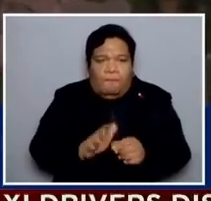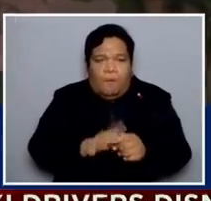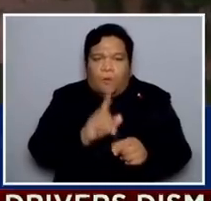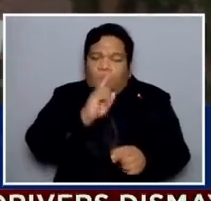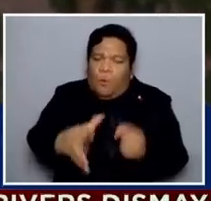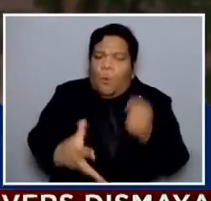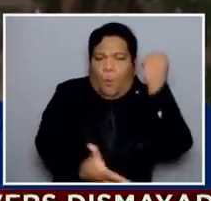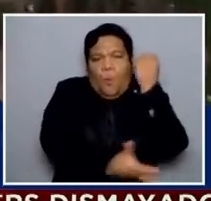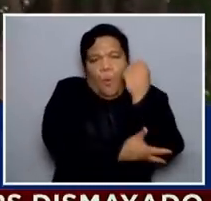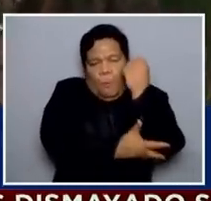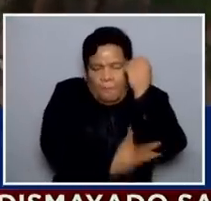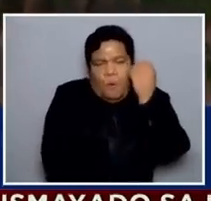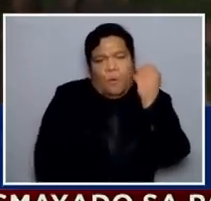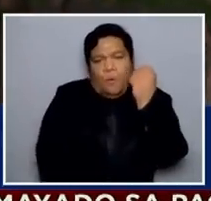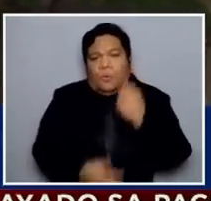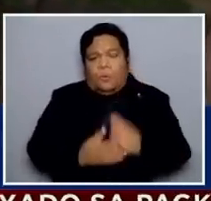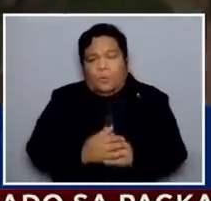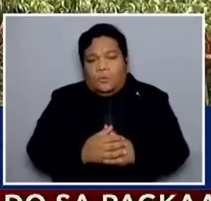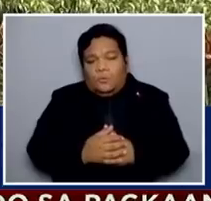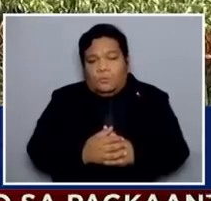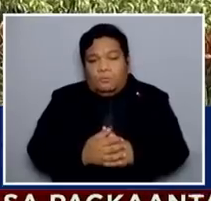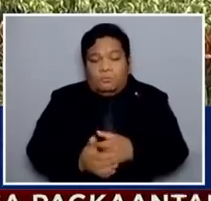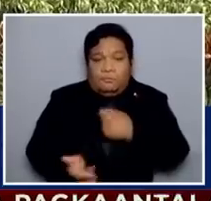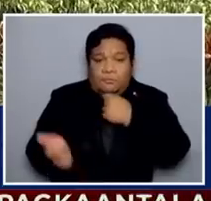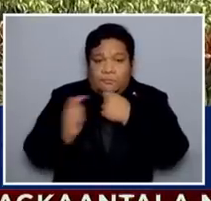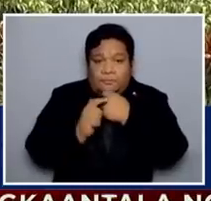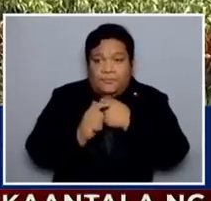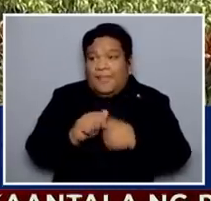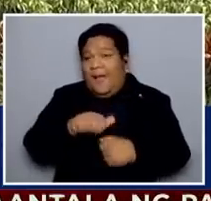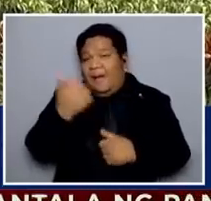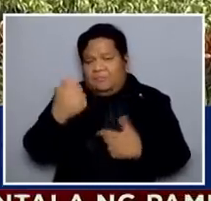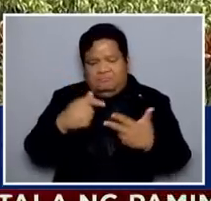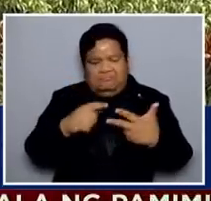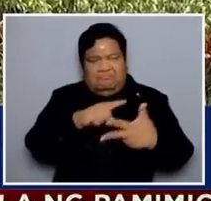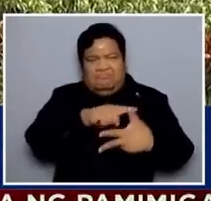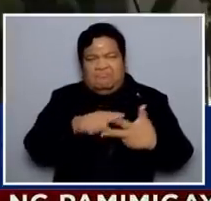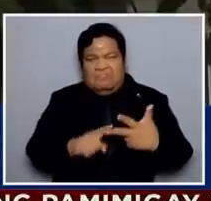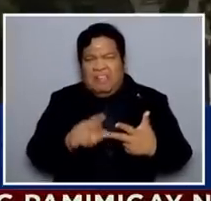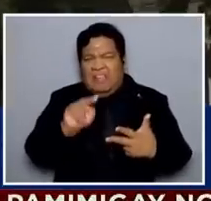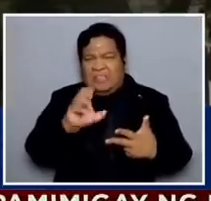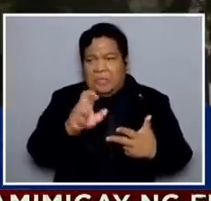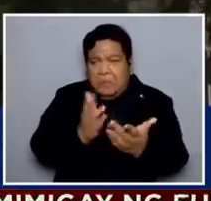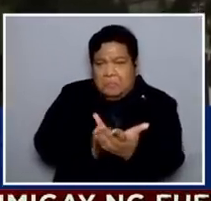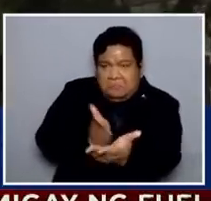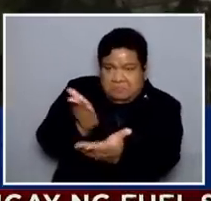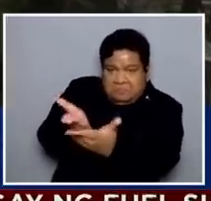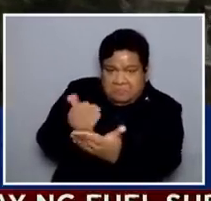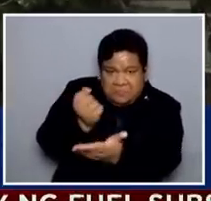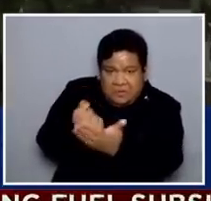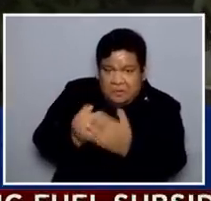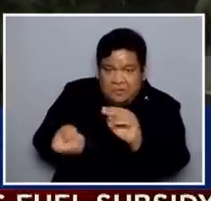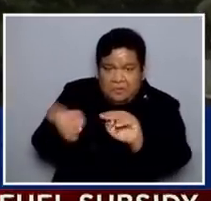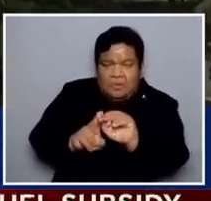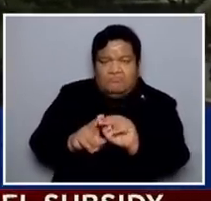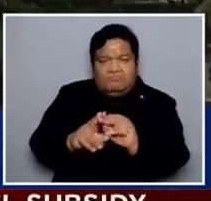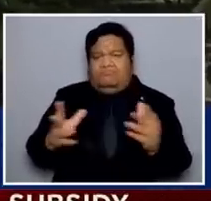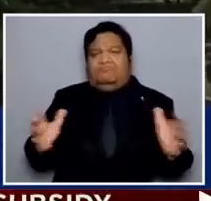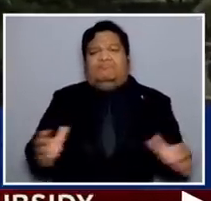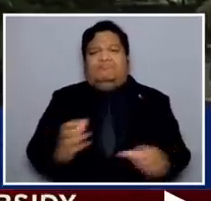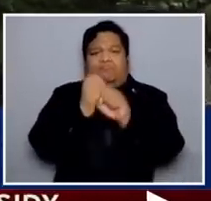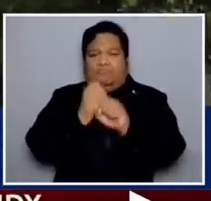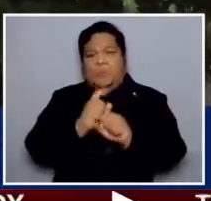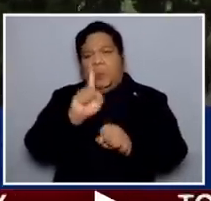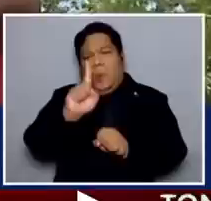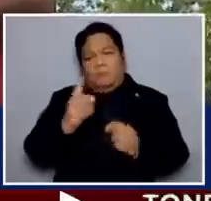May tatlo pang wage hike petition sa NCR, pero pag-iisahin na lang ito at tatalakayin sa isang public consultation ngayong